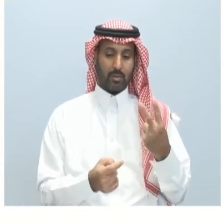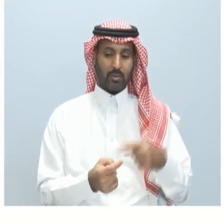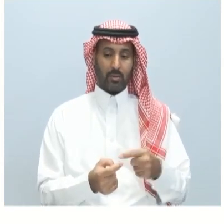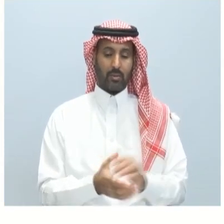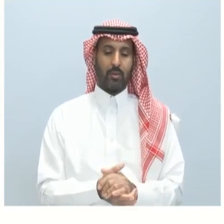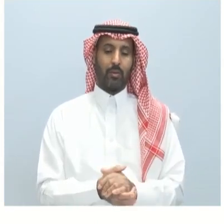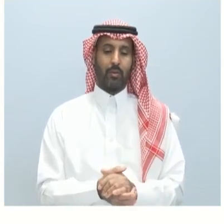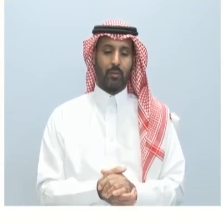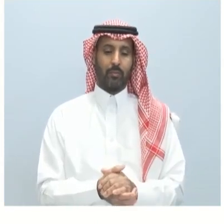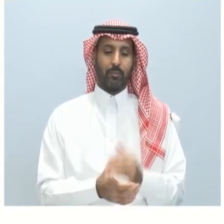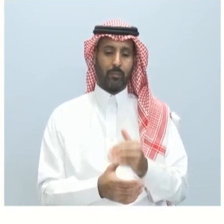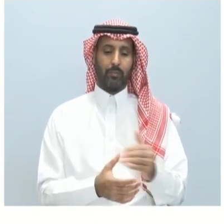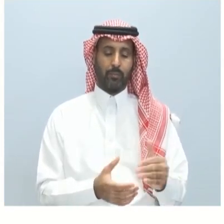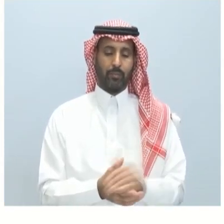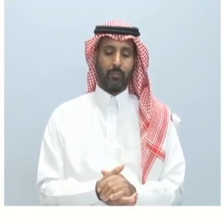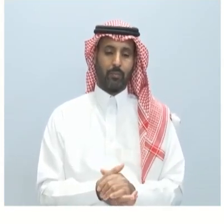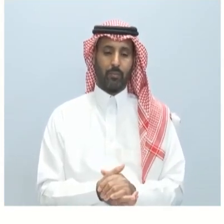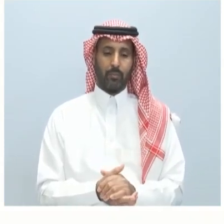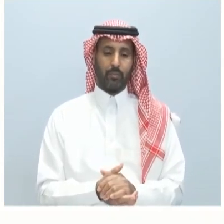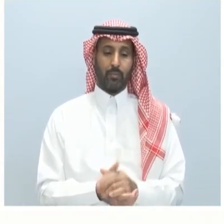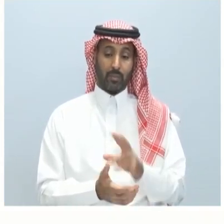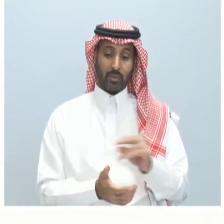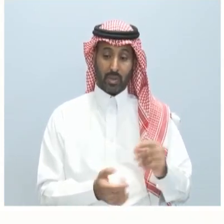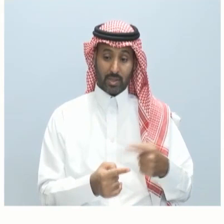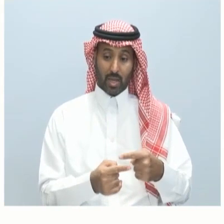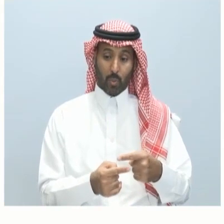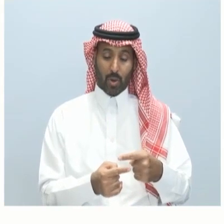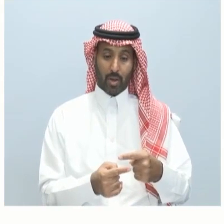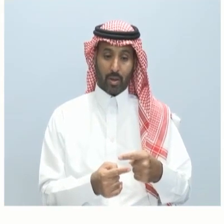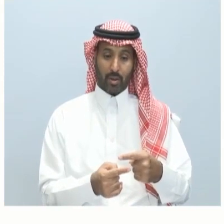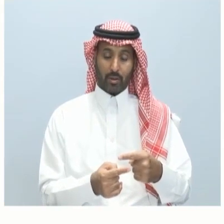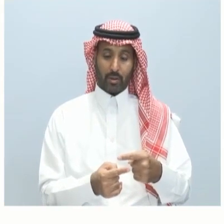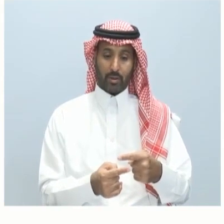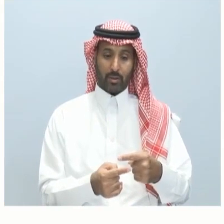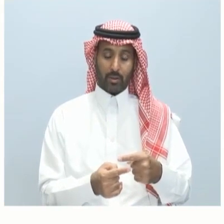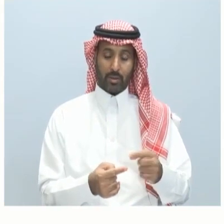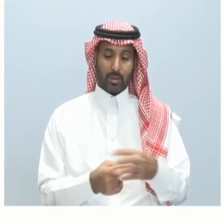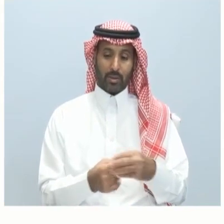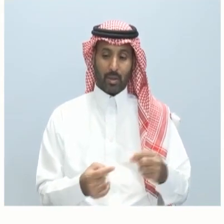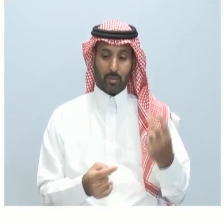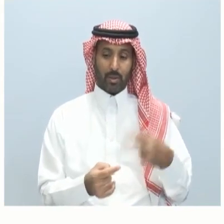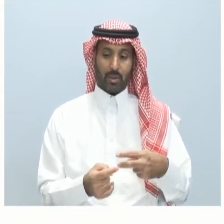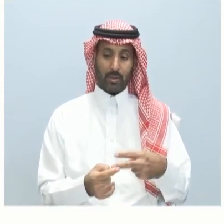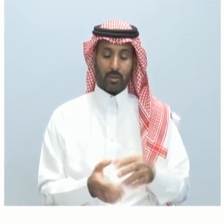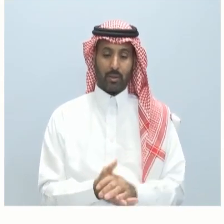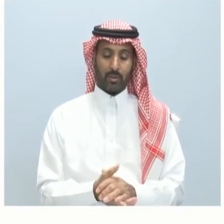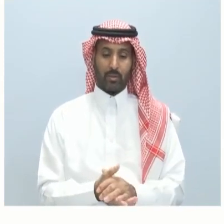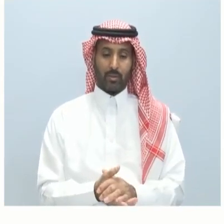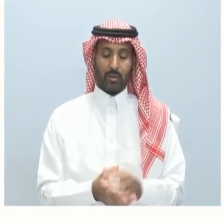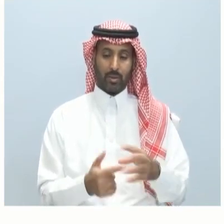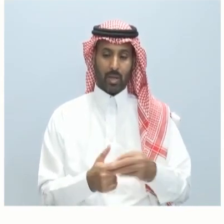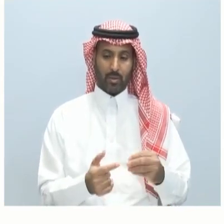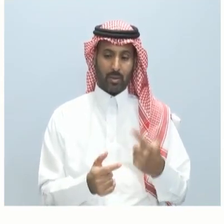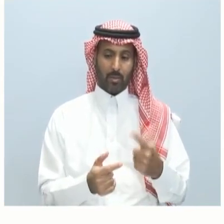سالب خ نحن نتساءل هنا هل هو يساوي نتساءل هل هو يساوي سالب 12 هنا سالب س